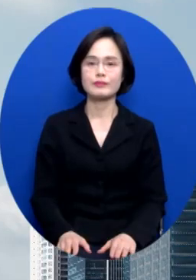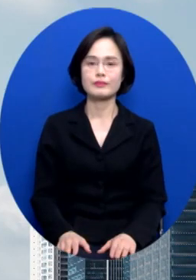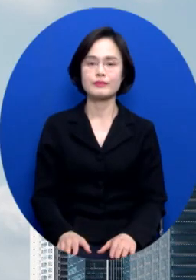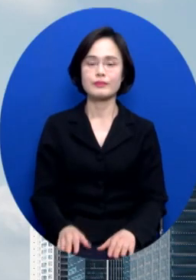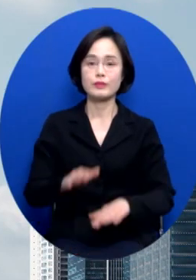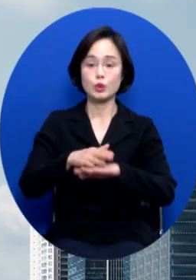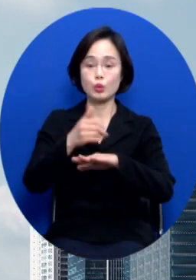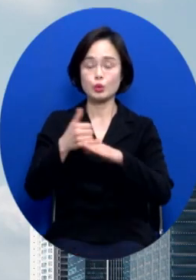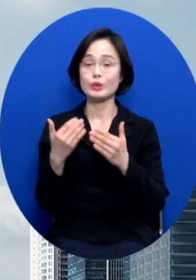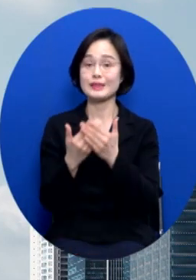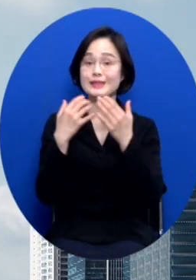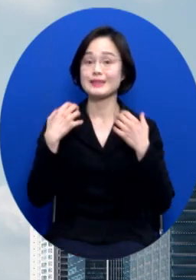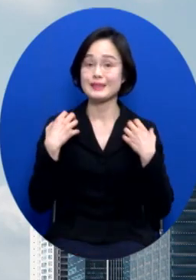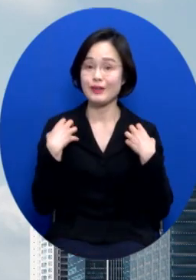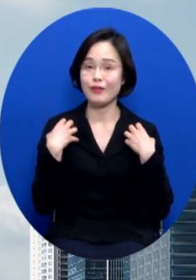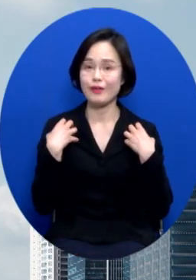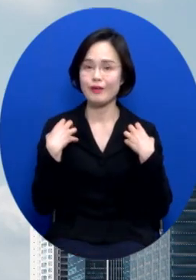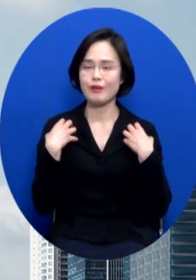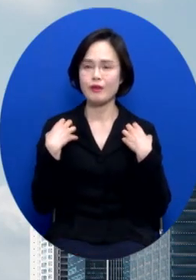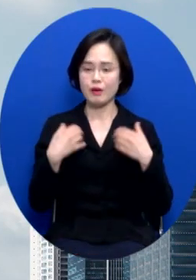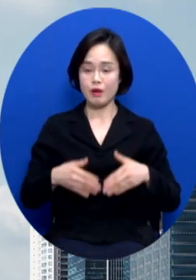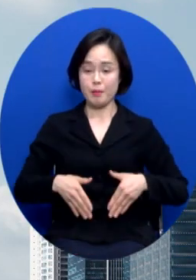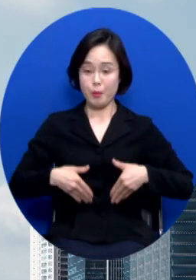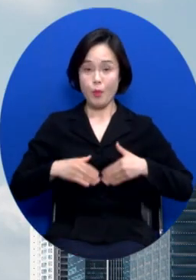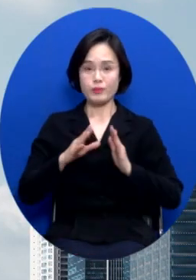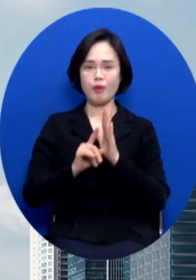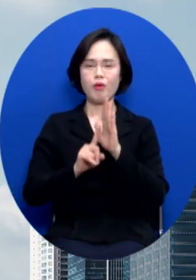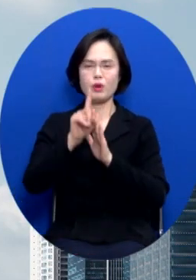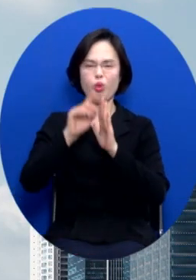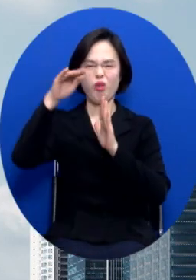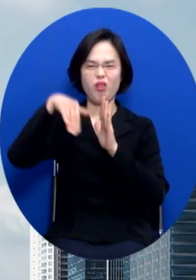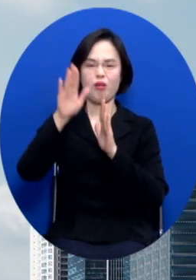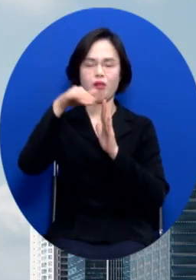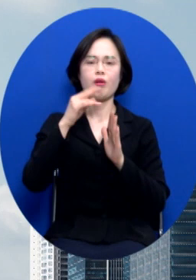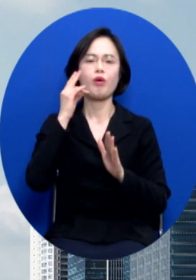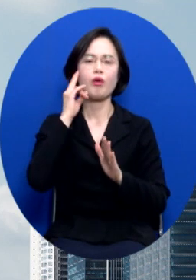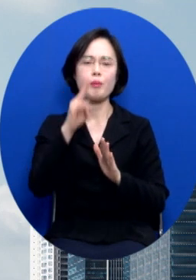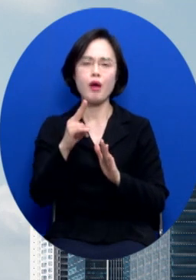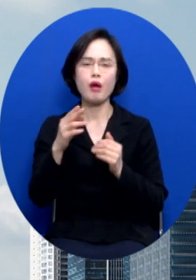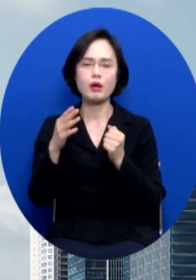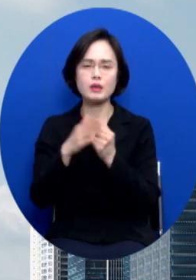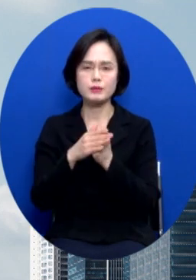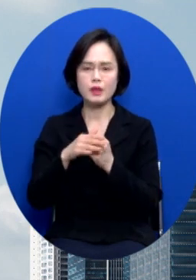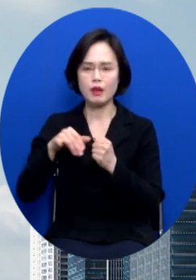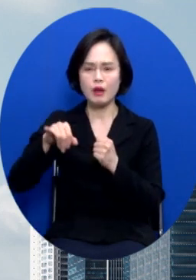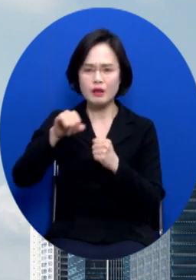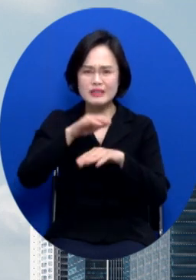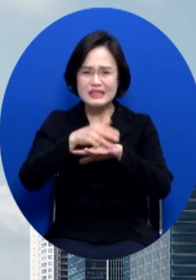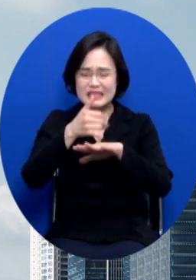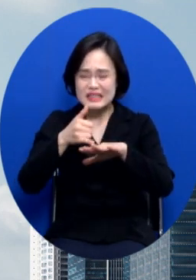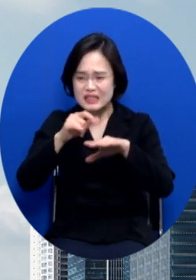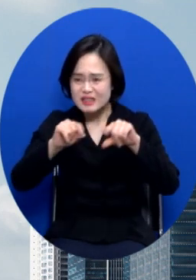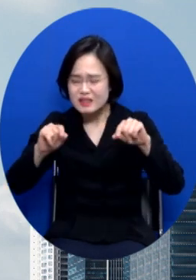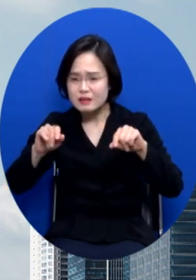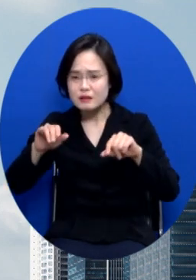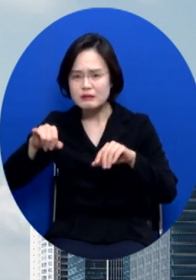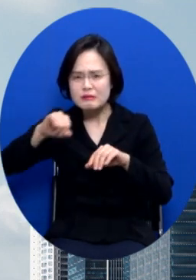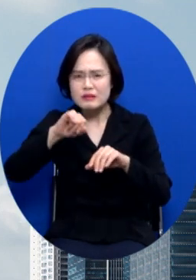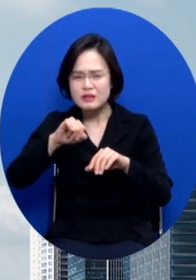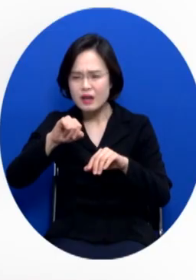농촌 진흥청이 일교차가 큰 봄철 시설 채소의 병해충 예방과 피해 최소화를 위한 관리를